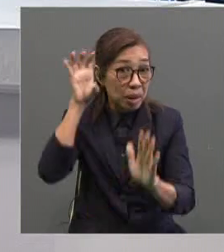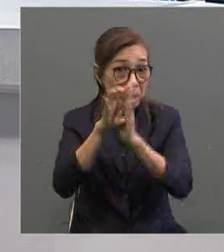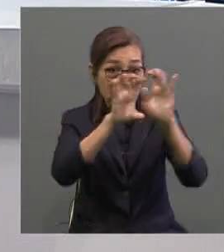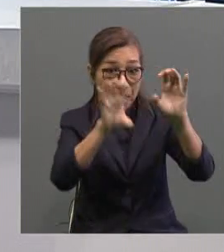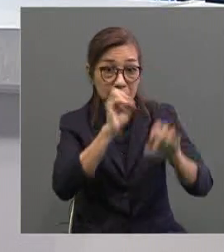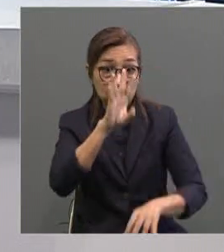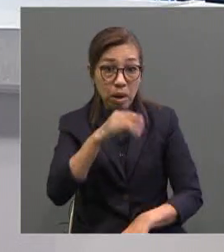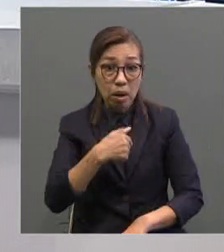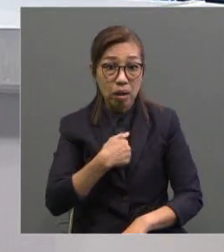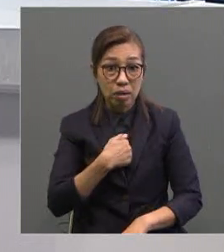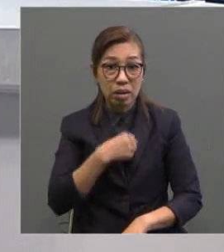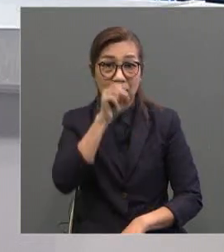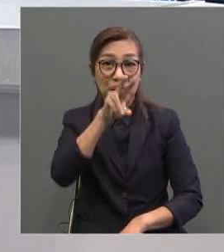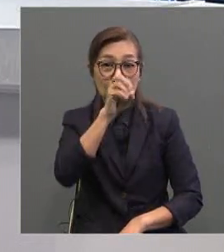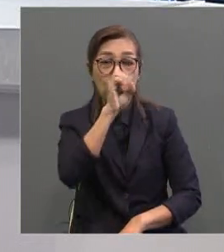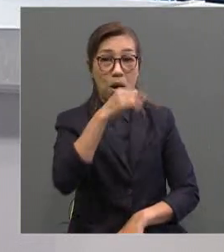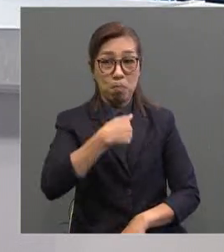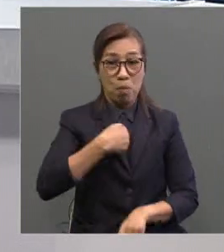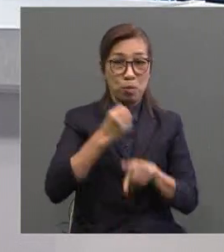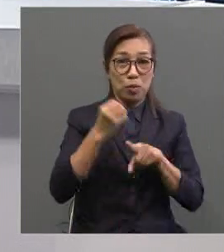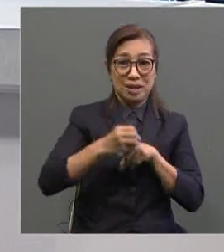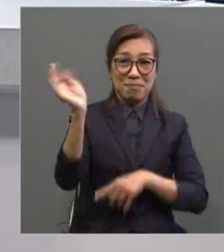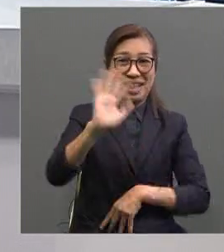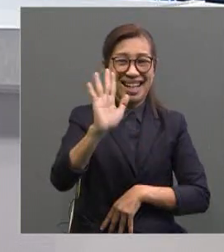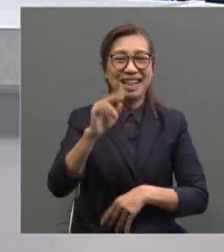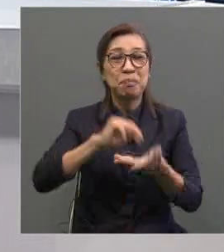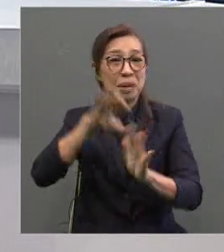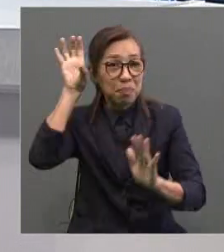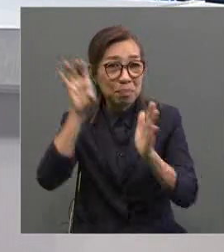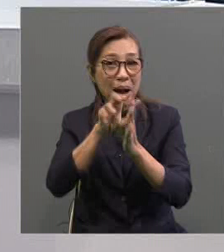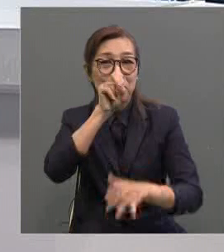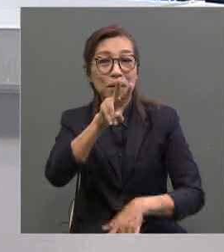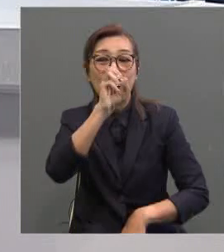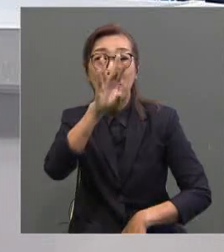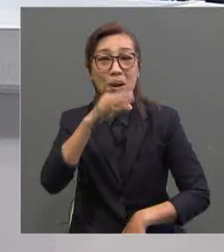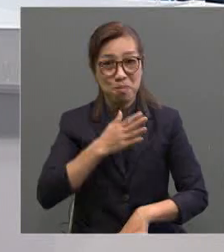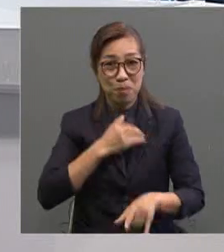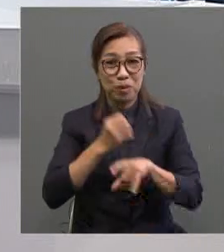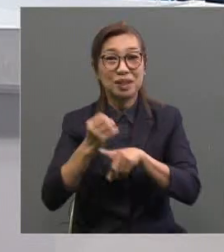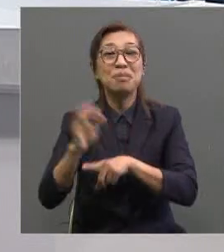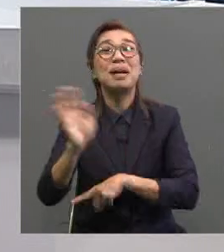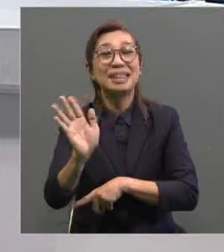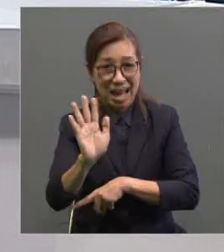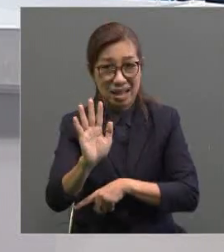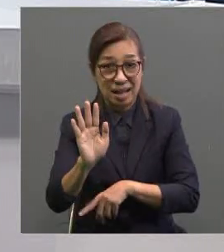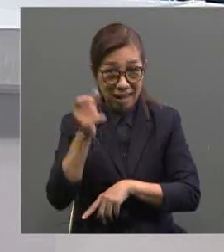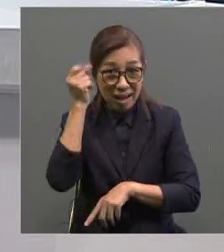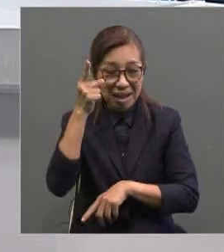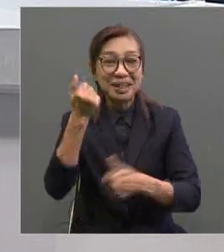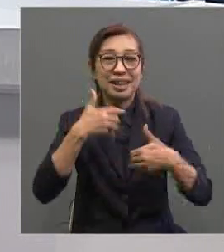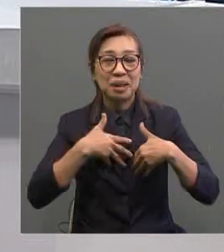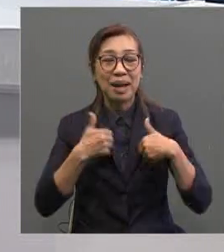ผมไม่ใช่ลูกชิ้นนะครับก็เป็นภาพตัวเงินตัวทองเพราะฉะนั้นนะคะสบายใจสบายใจแล้วนะคะ